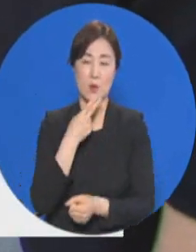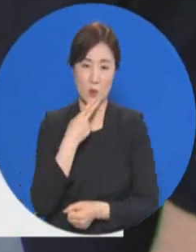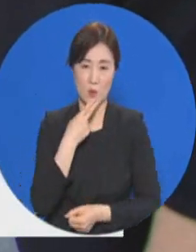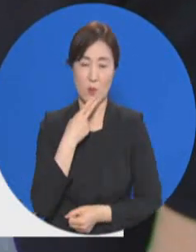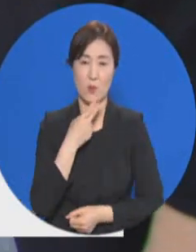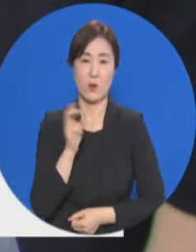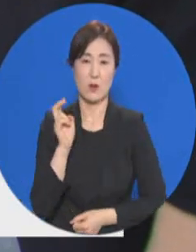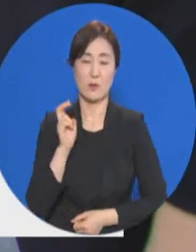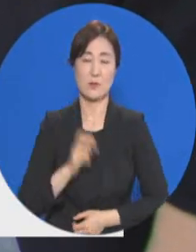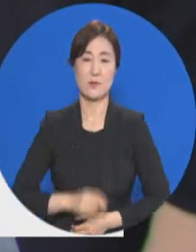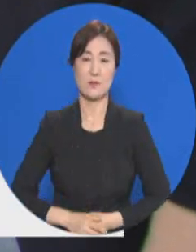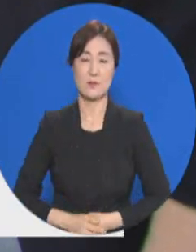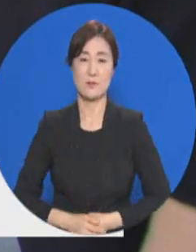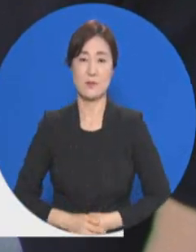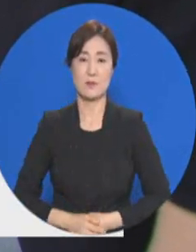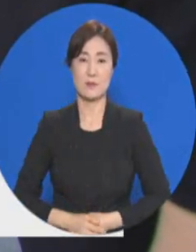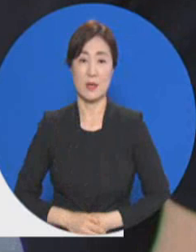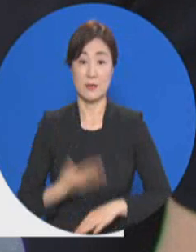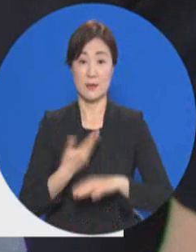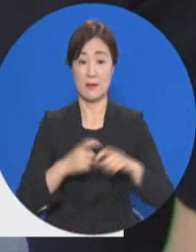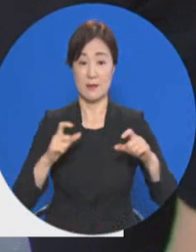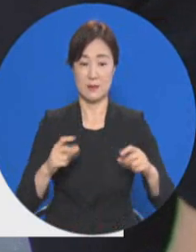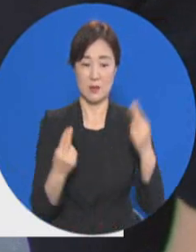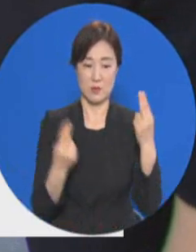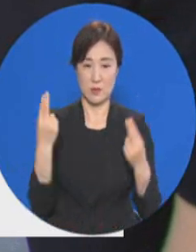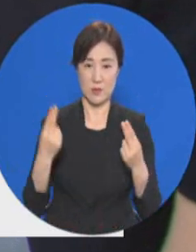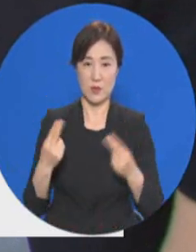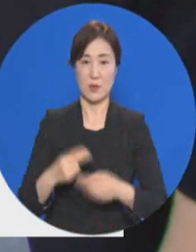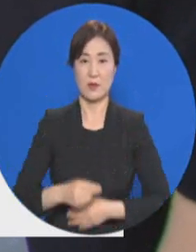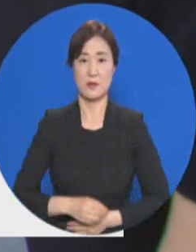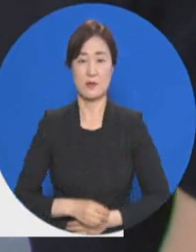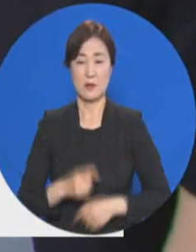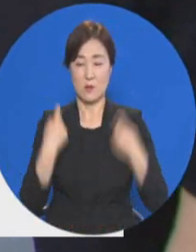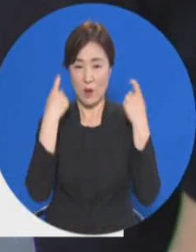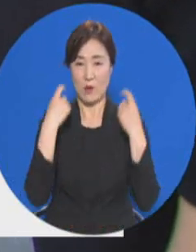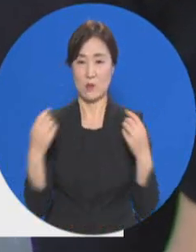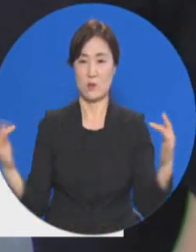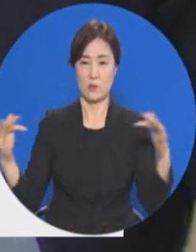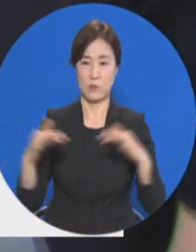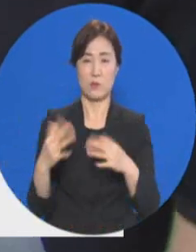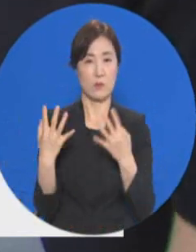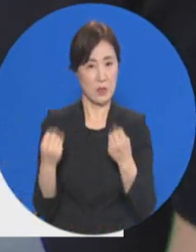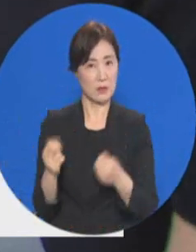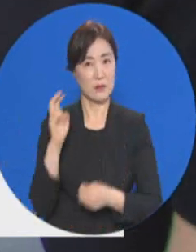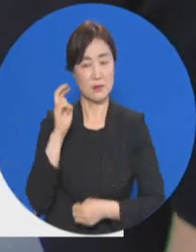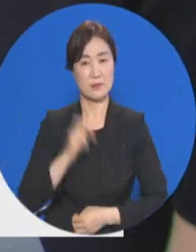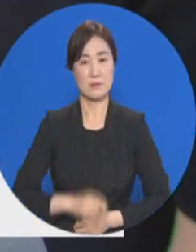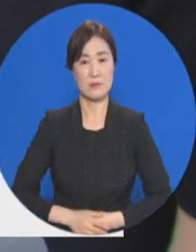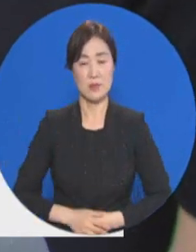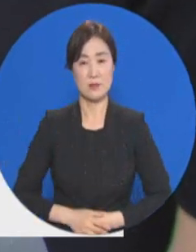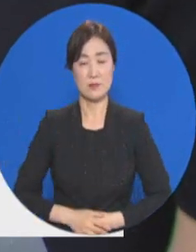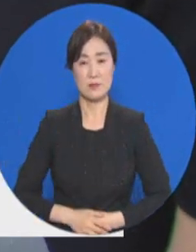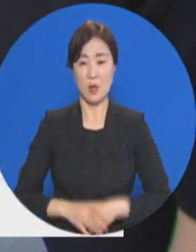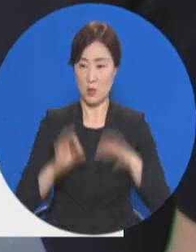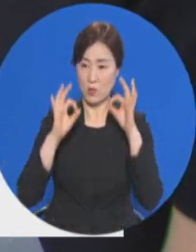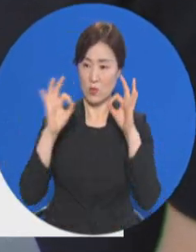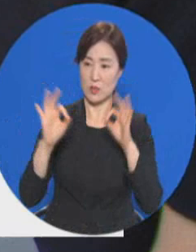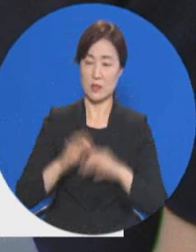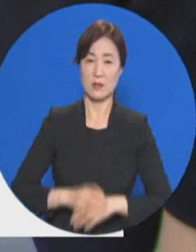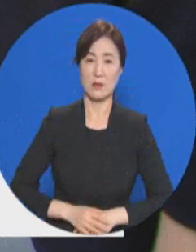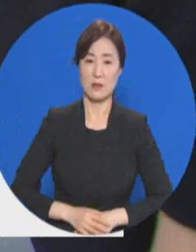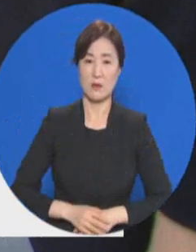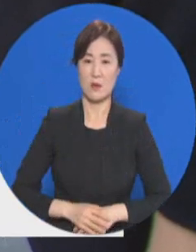것이 없으니까 타지역에 비해서는 내 생각에는 관광객들이 좀 많이 오지 않나. 이런 데는 보니까 주말에